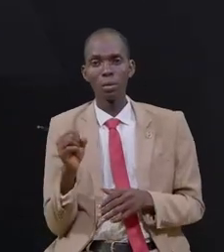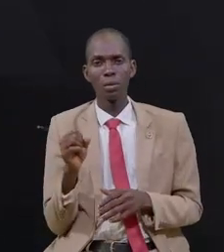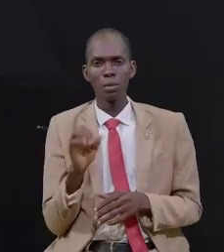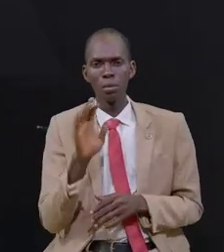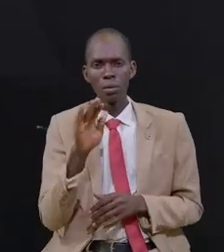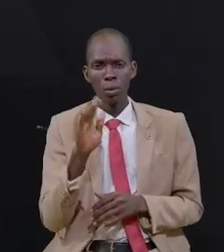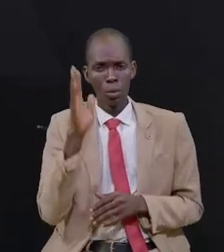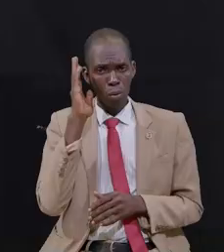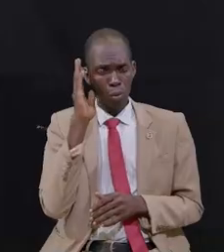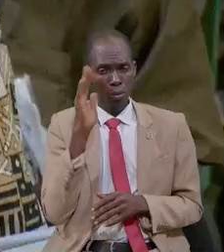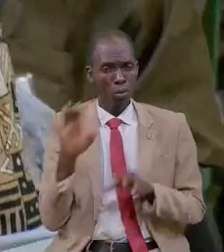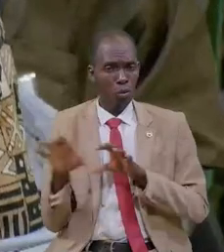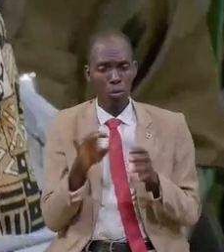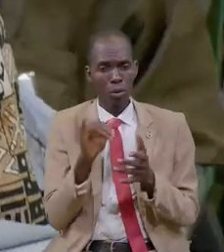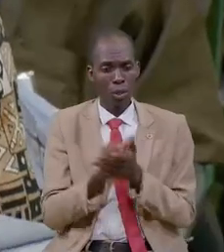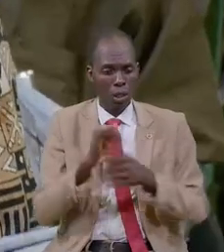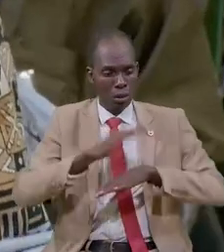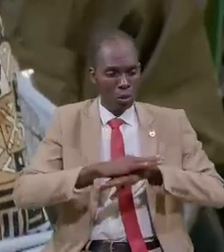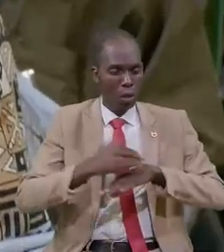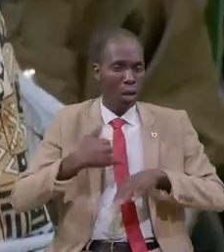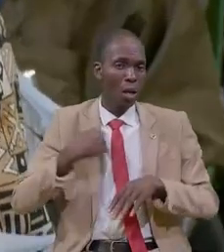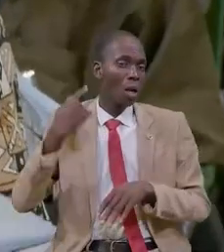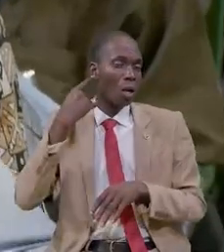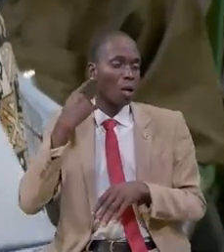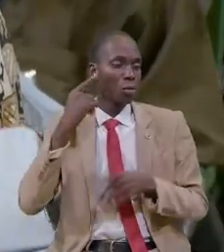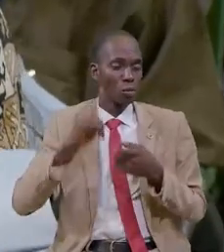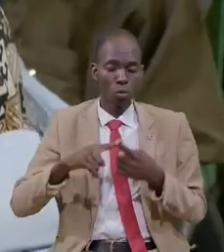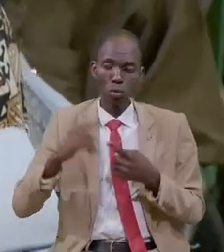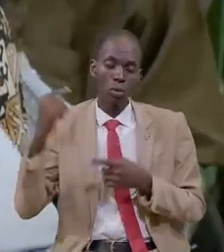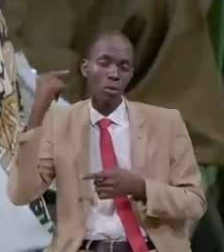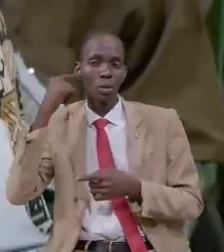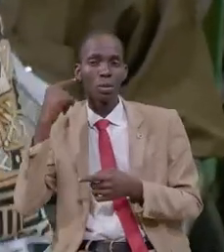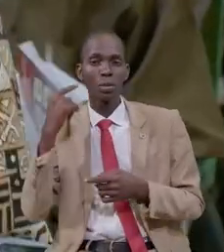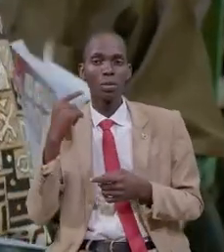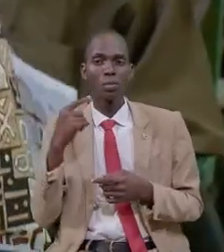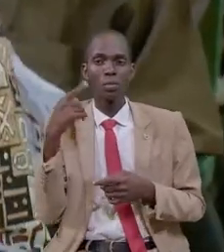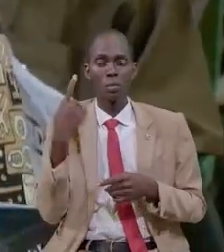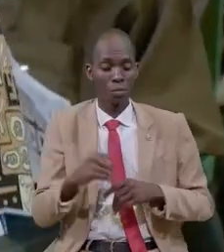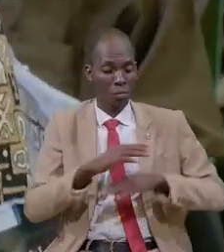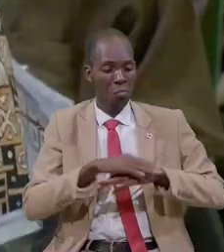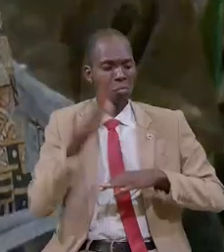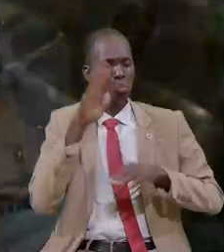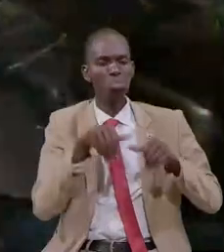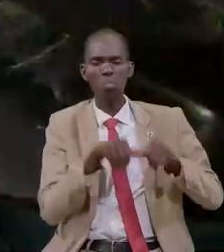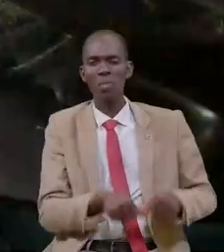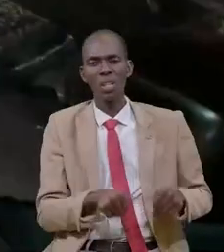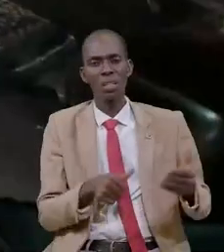Est-ce que la table a des oreilles pour entendre? La table va rester là-bas.